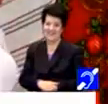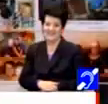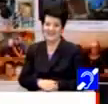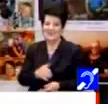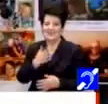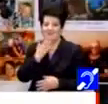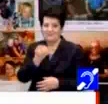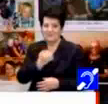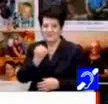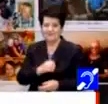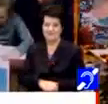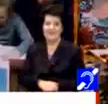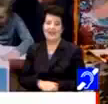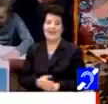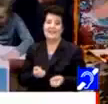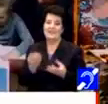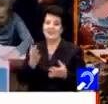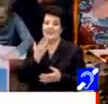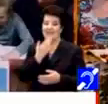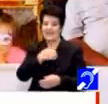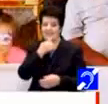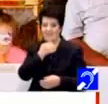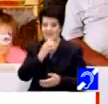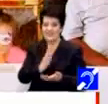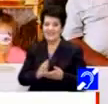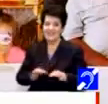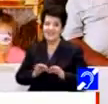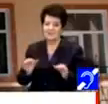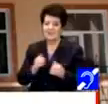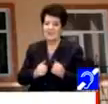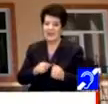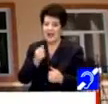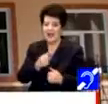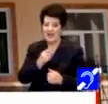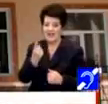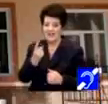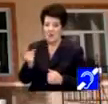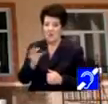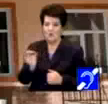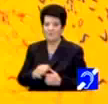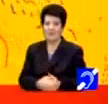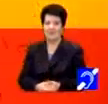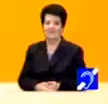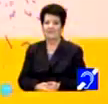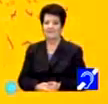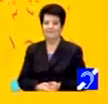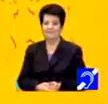Mulțumesc, dragul meu, mulțumesc! Ziua Internațională a Vârstnicilor este sărbătorită în fiecare an pe 1 octombrie.